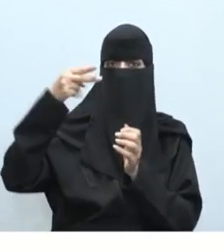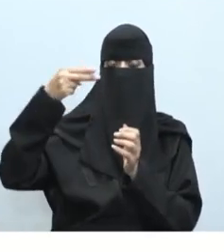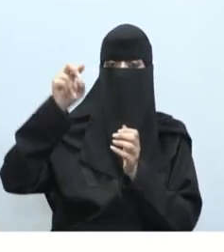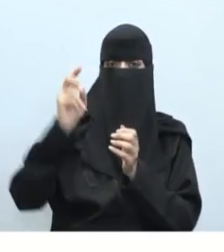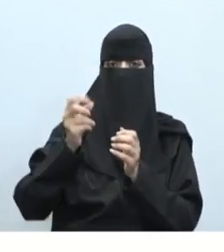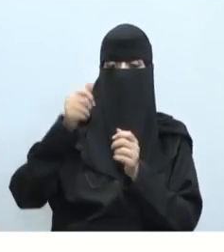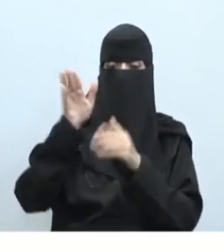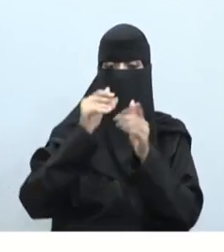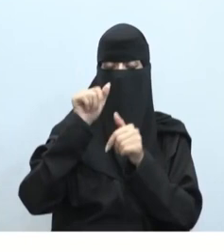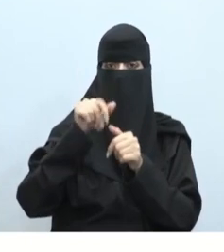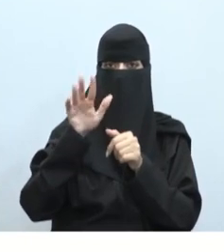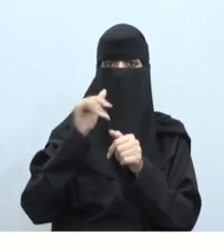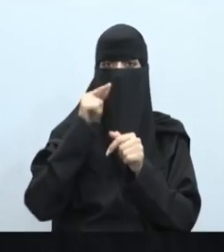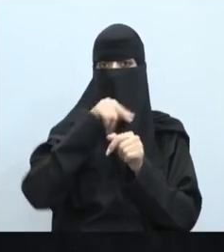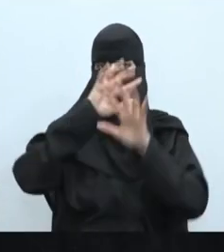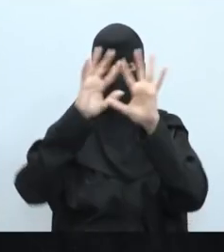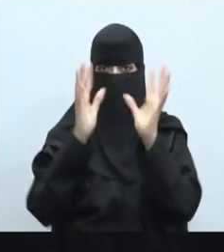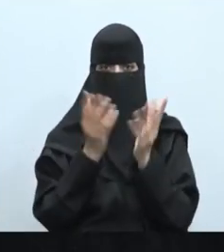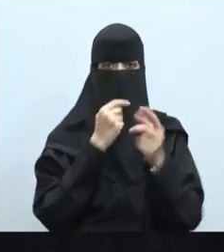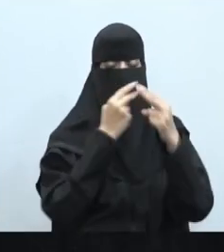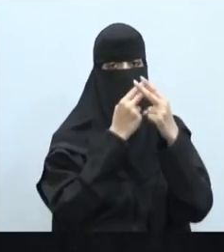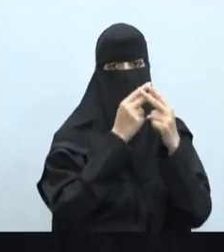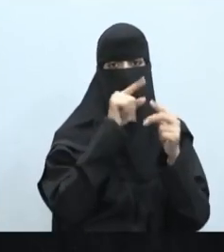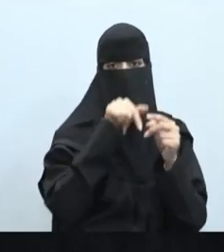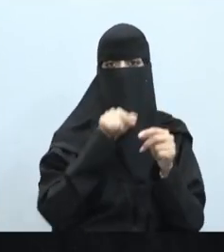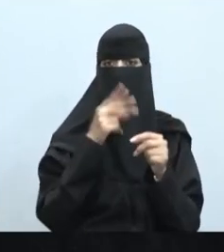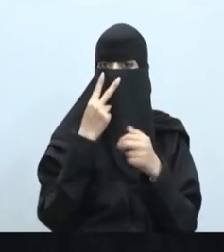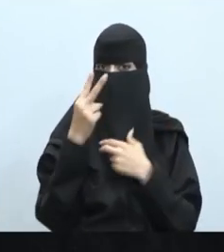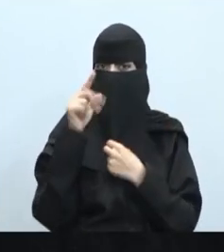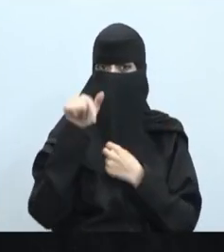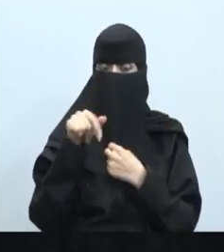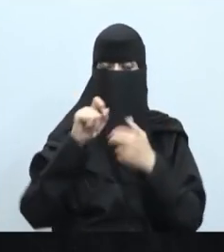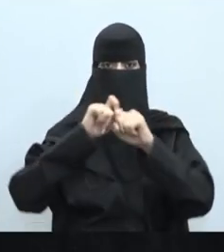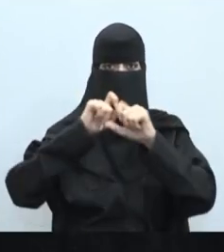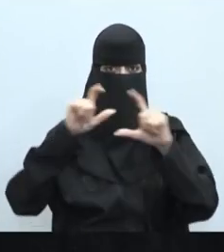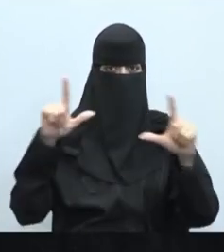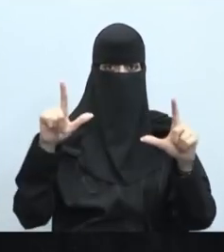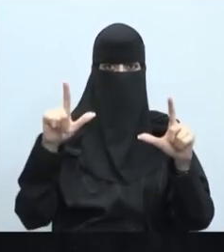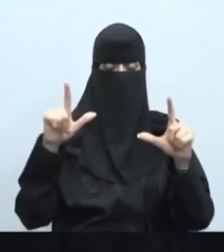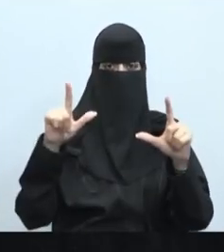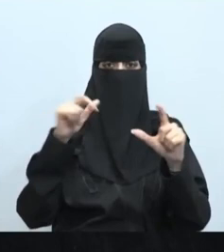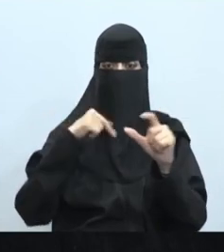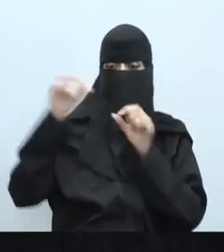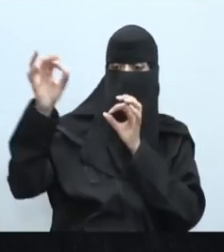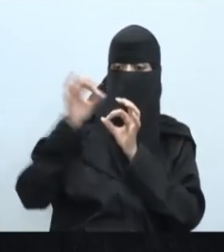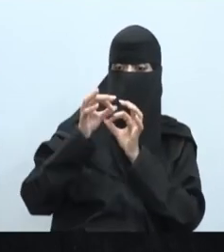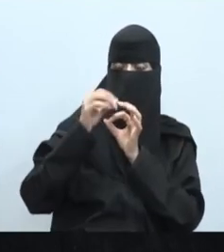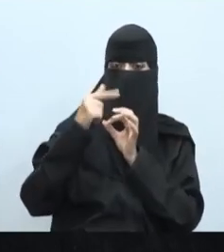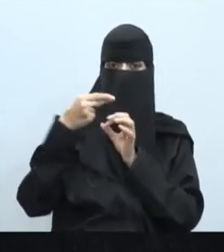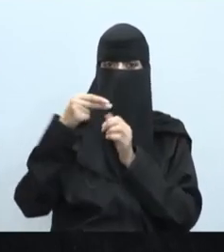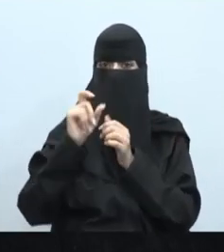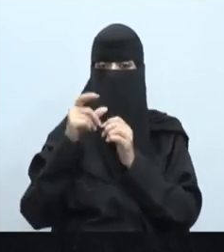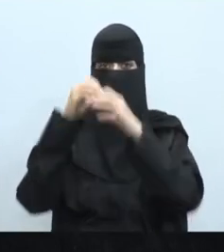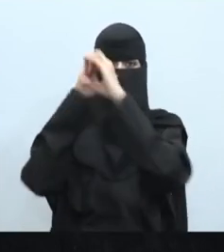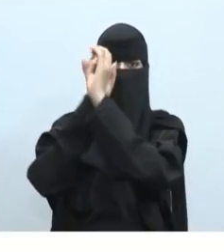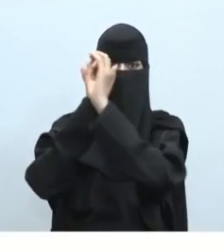ابنائي وبنات الطلاب وهذه النجوم كما ذكرت لكم نشاهدها بصوره واضحه مقربه لنا عن طريق